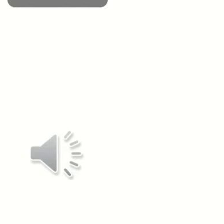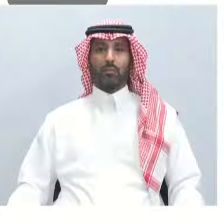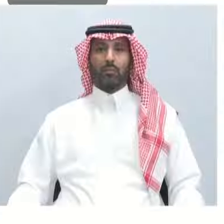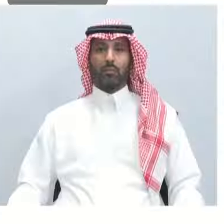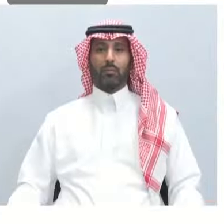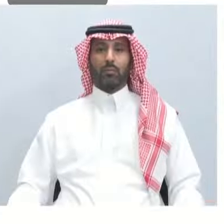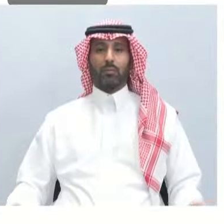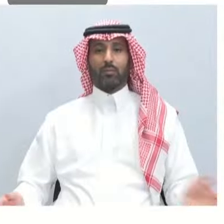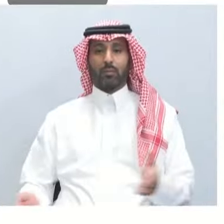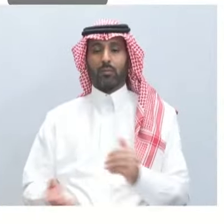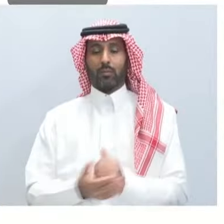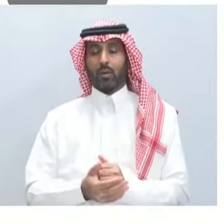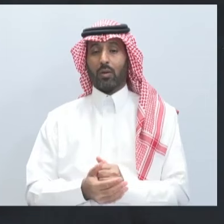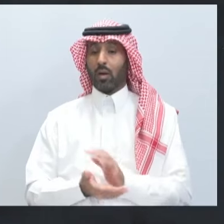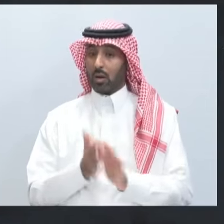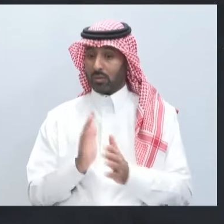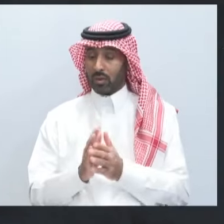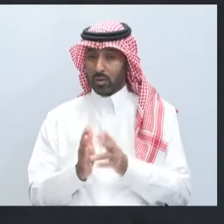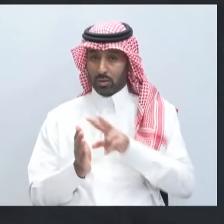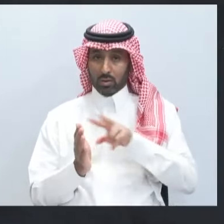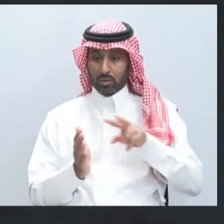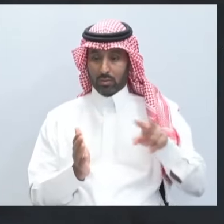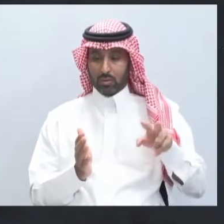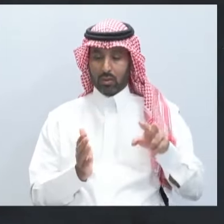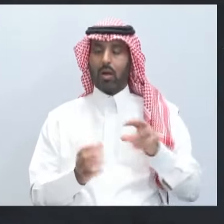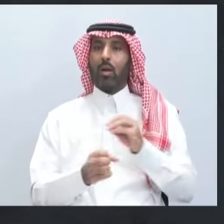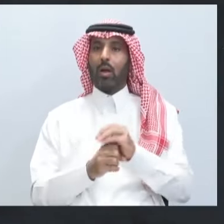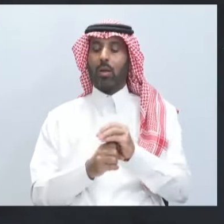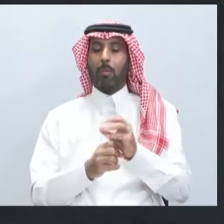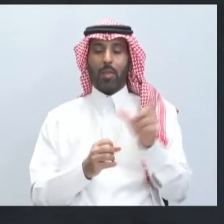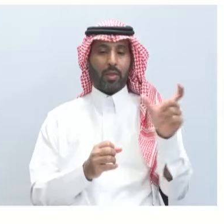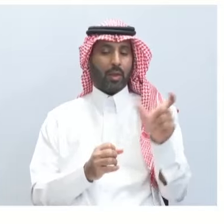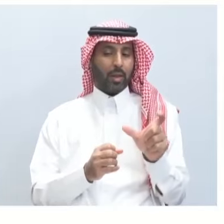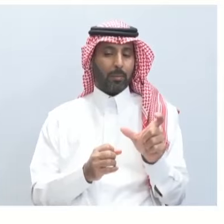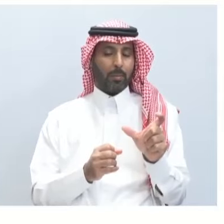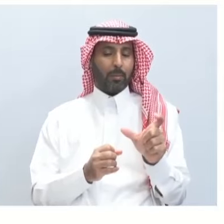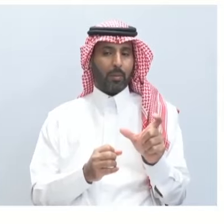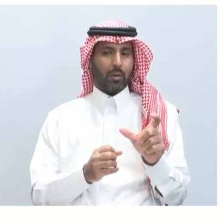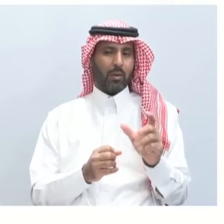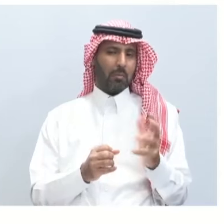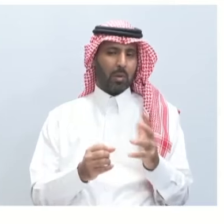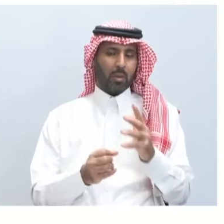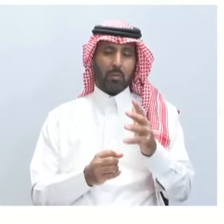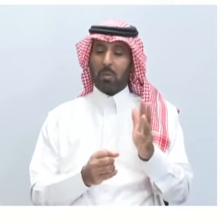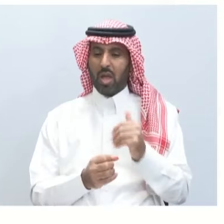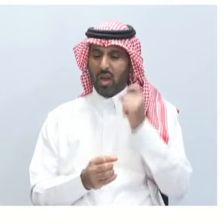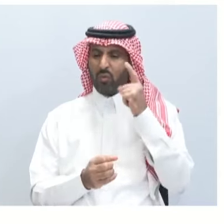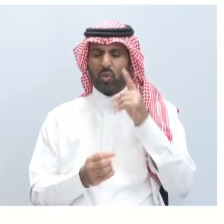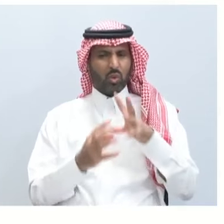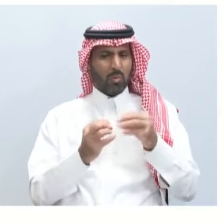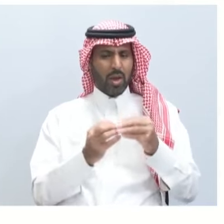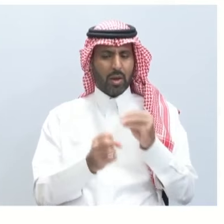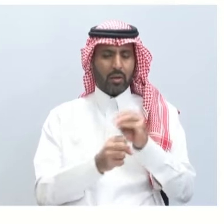تعملون بعد ان استمعنا ال الايات الان سنذكر بعض الكلمات التي قد تشك على البعض معرفه معناها